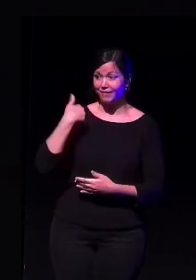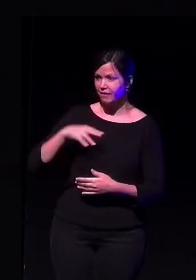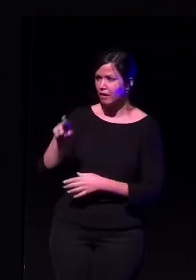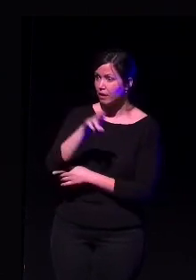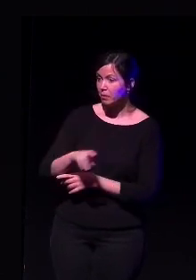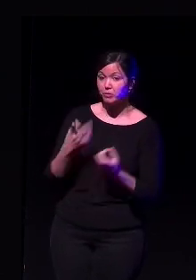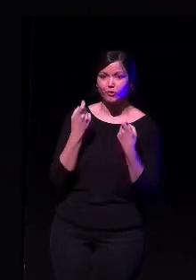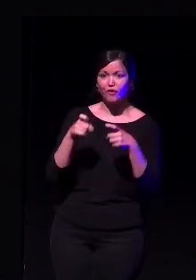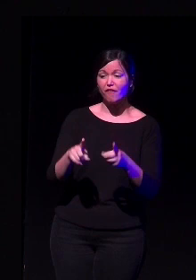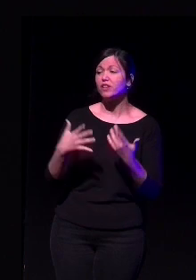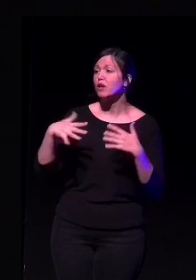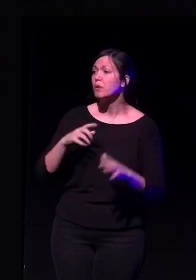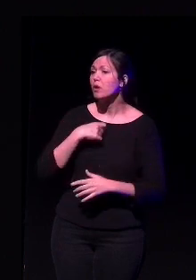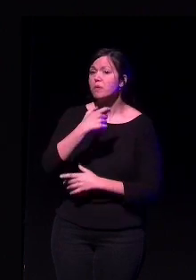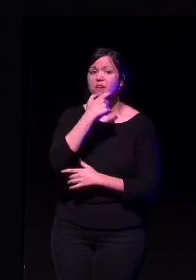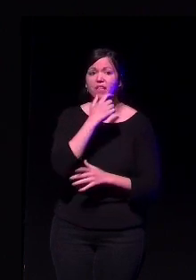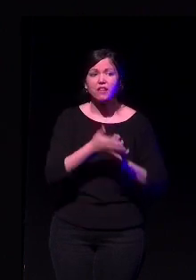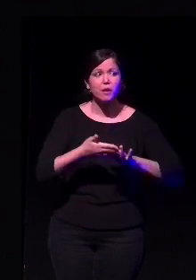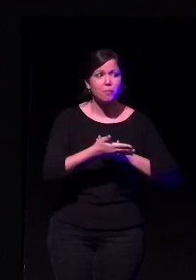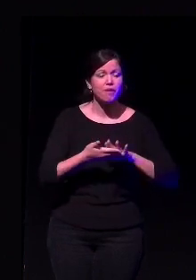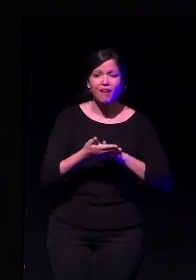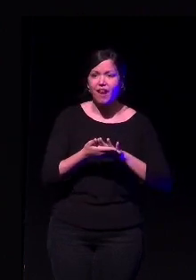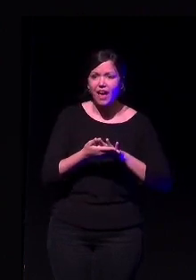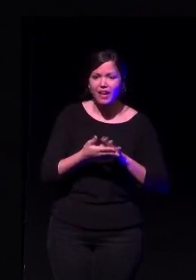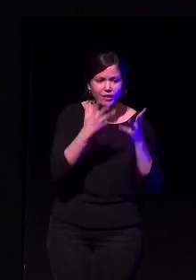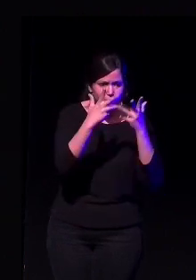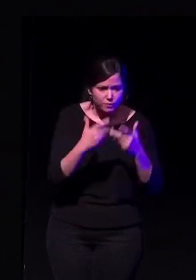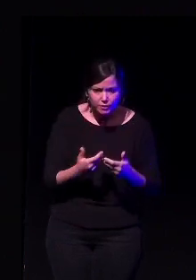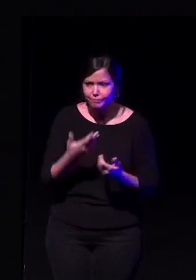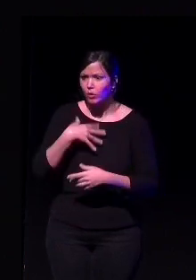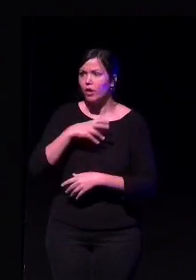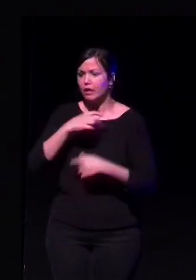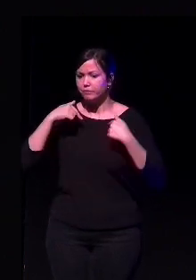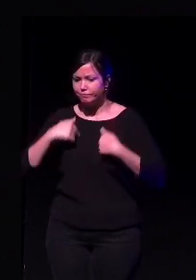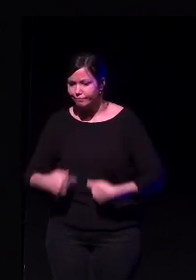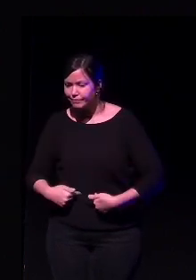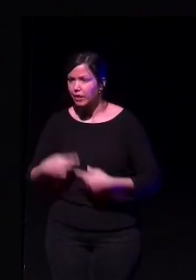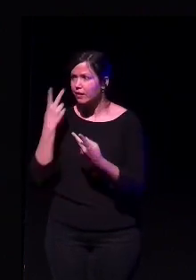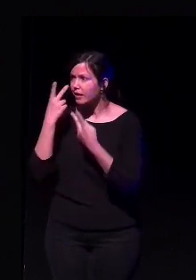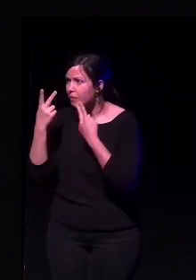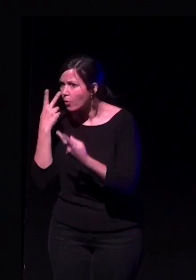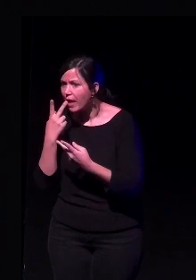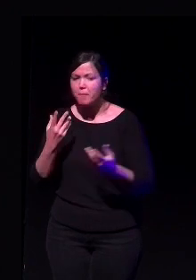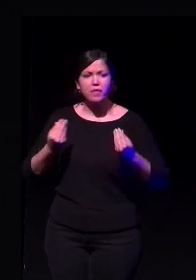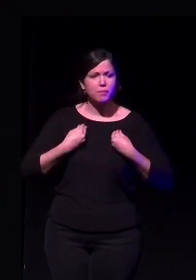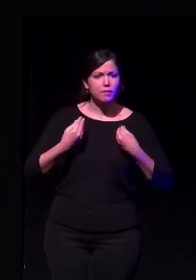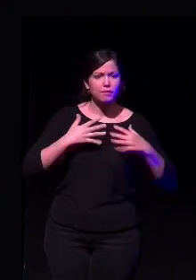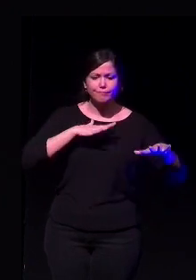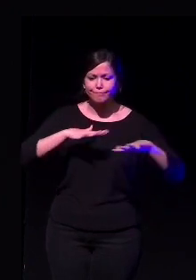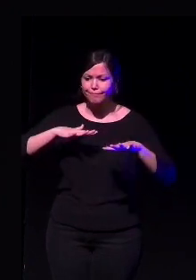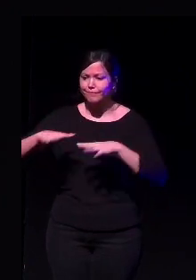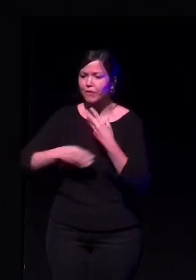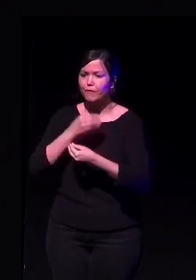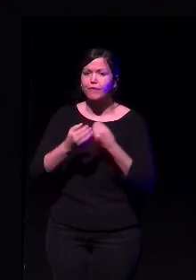repetir-ho. Per això m'agradaria parlar del que no es pot comptar, del que sentim, del que palpem, del que olorem i de com vibrem quan fem